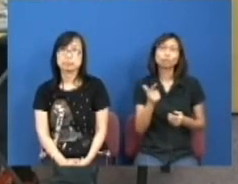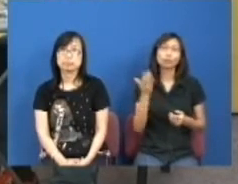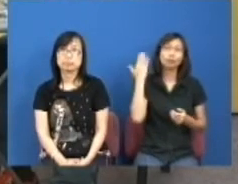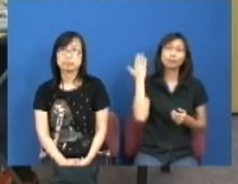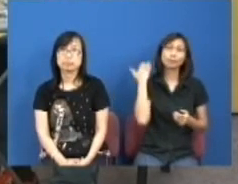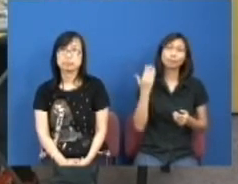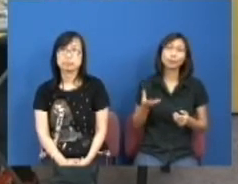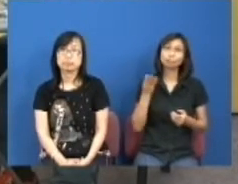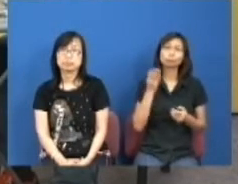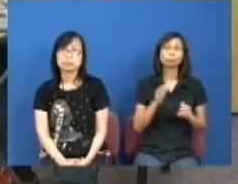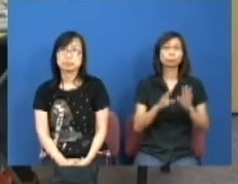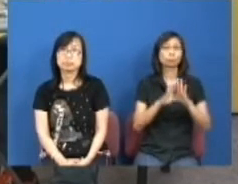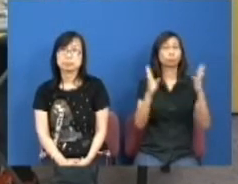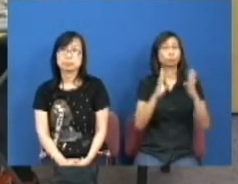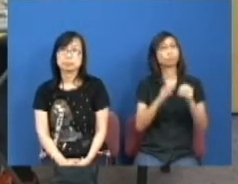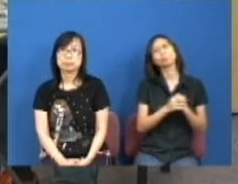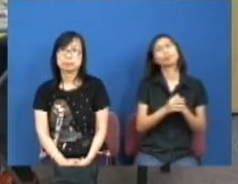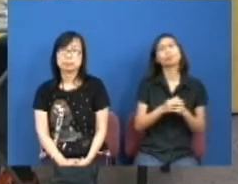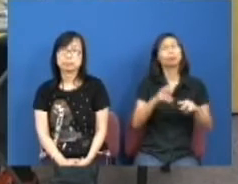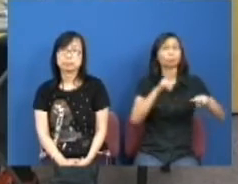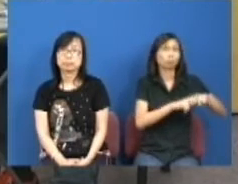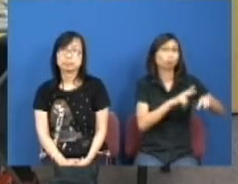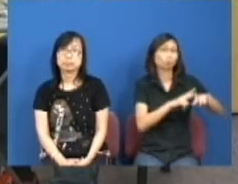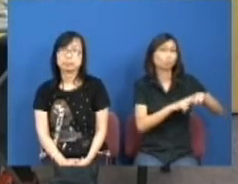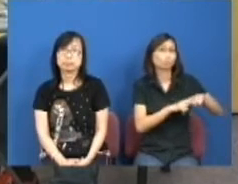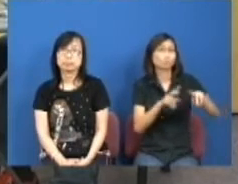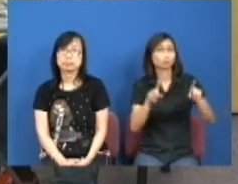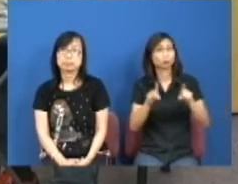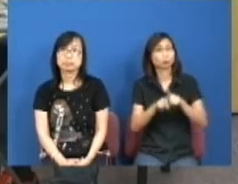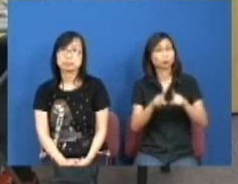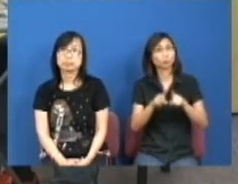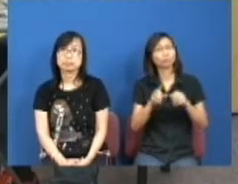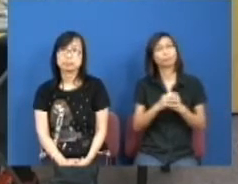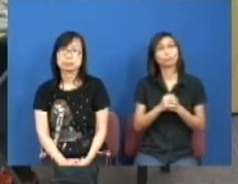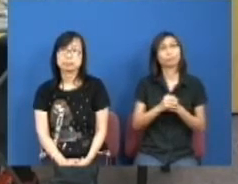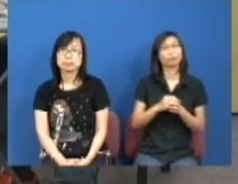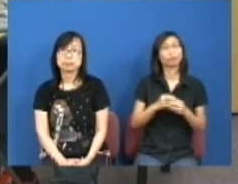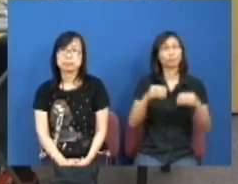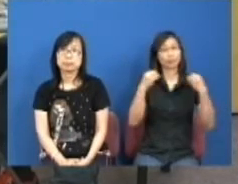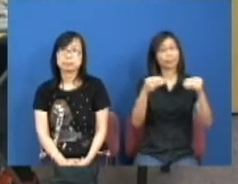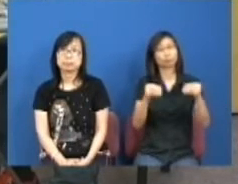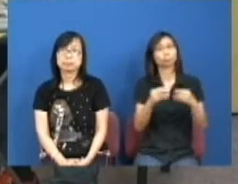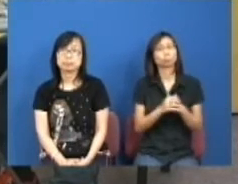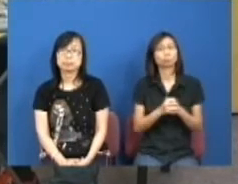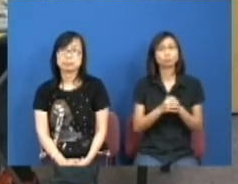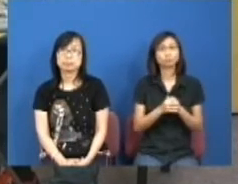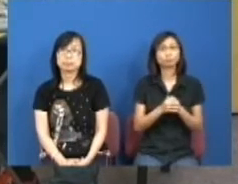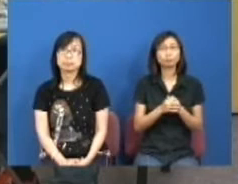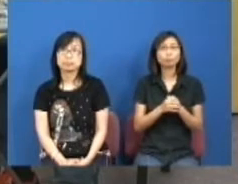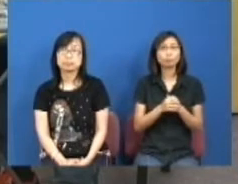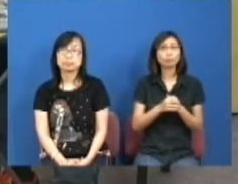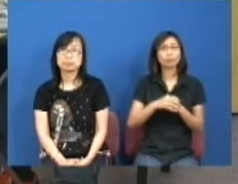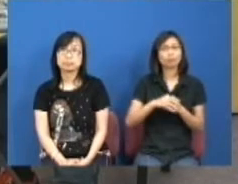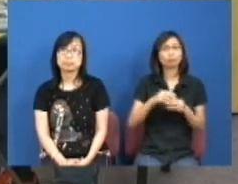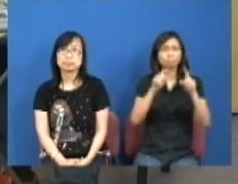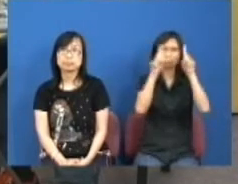及德育課程嘅時候，點解嗰個爭議係咁嚟得？可以話係，即係問